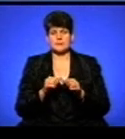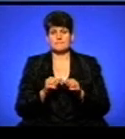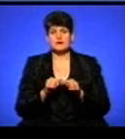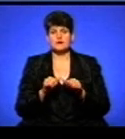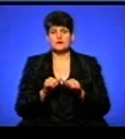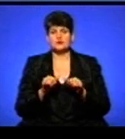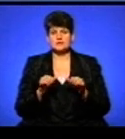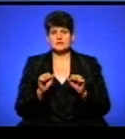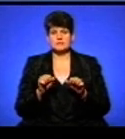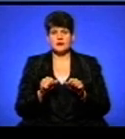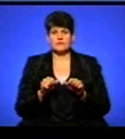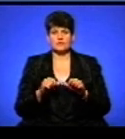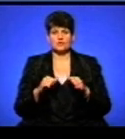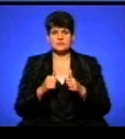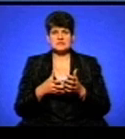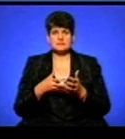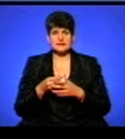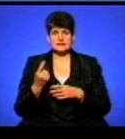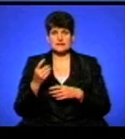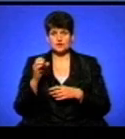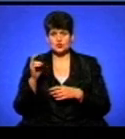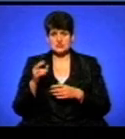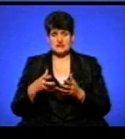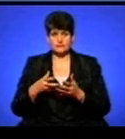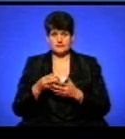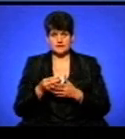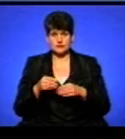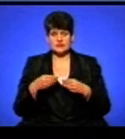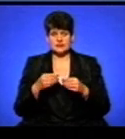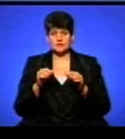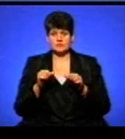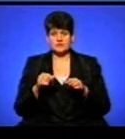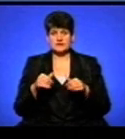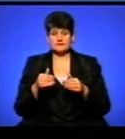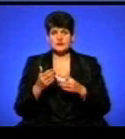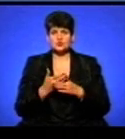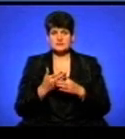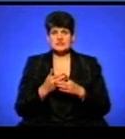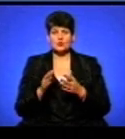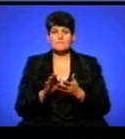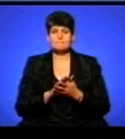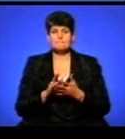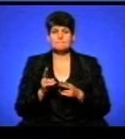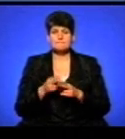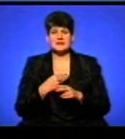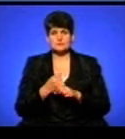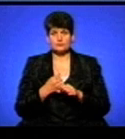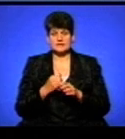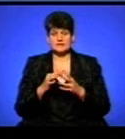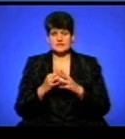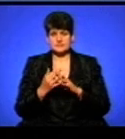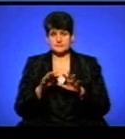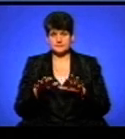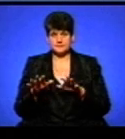щодо сплати єдиного соціального внеску. Дано право комісіям також надавати субсидію безробітним в сільській місцевості.